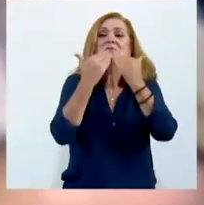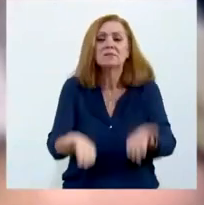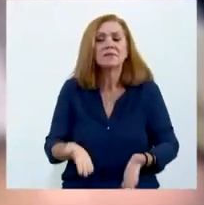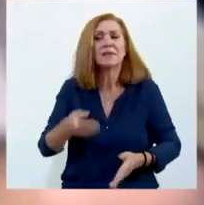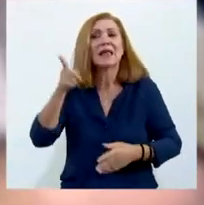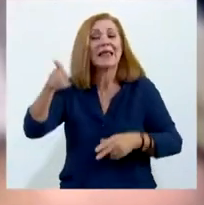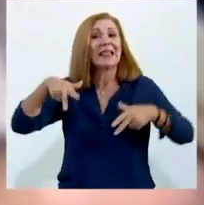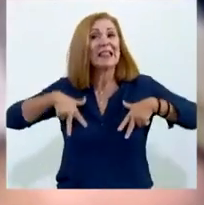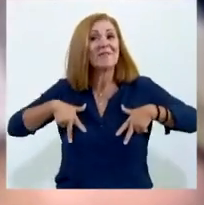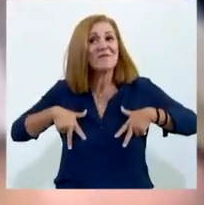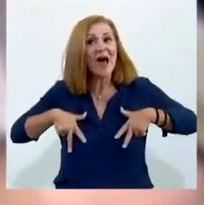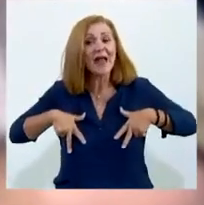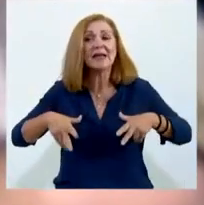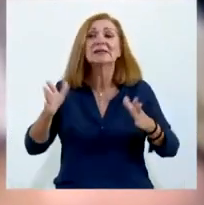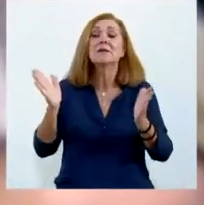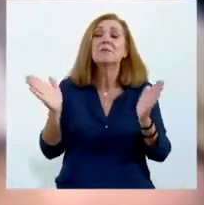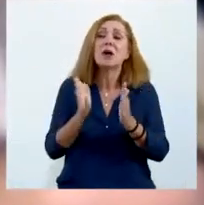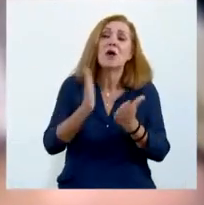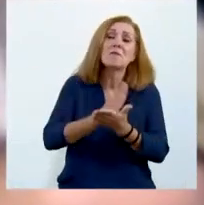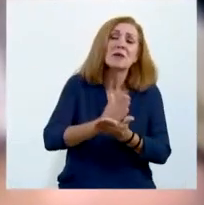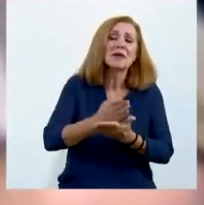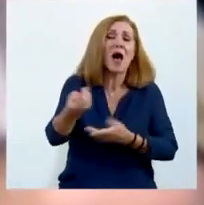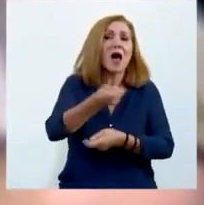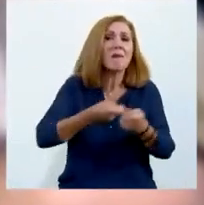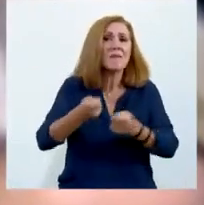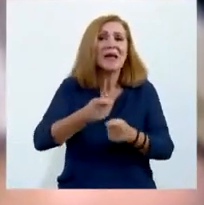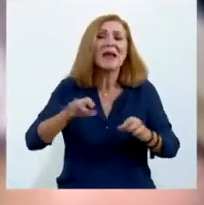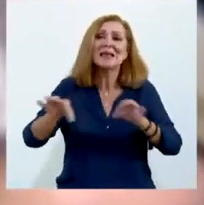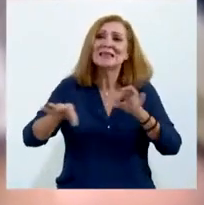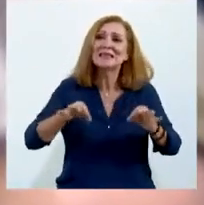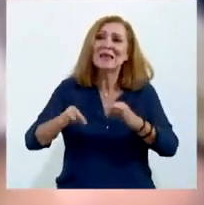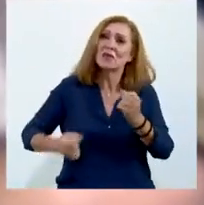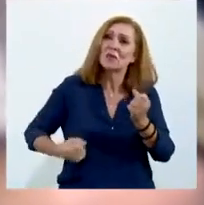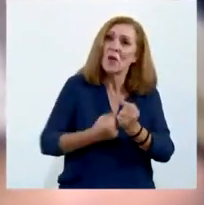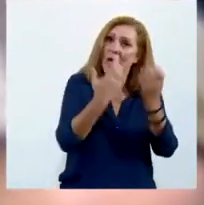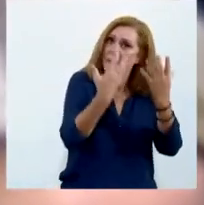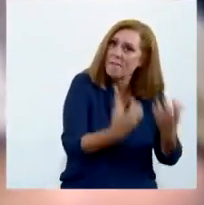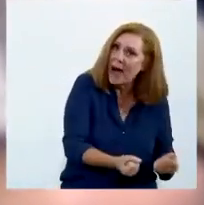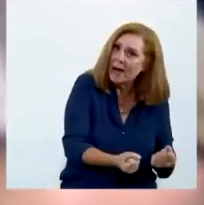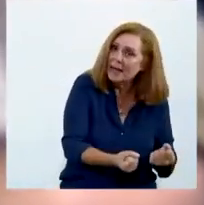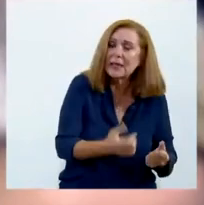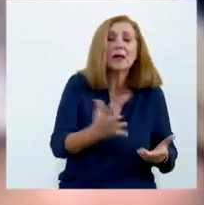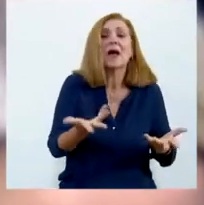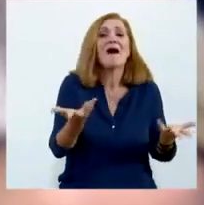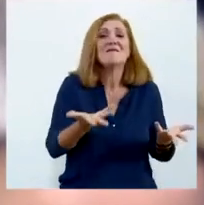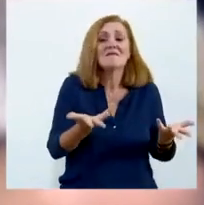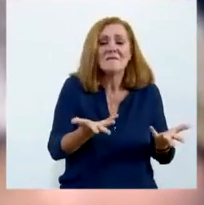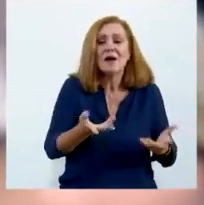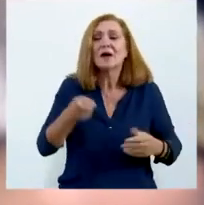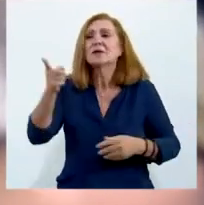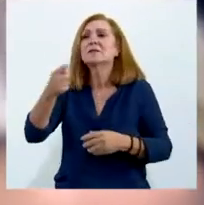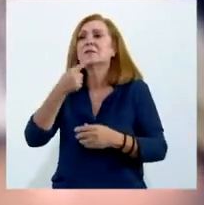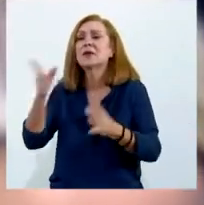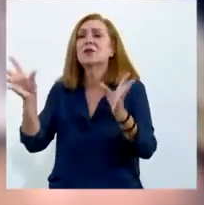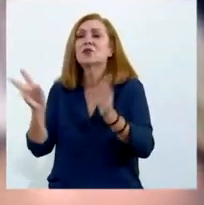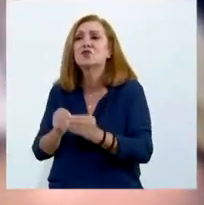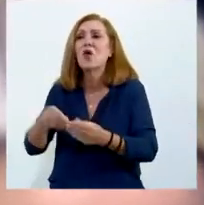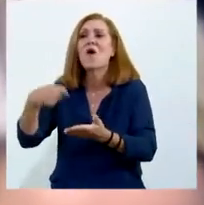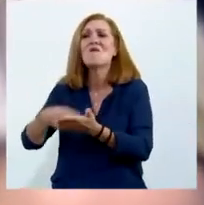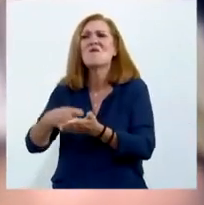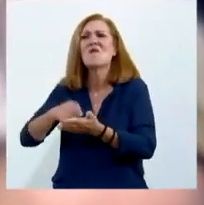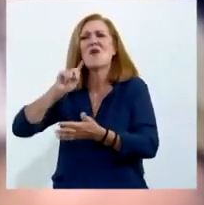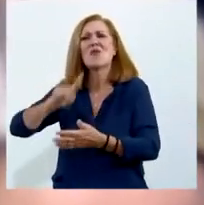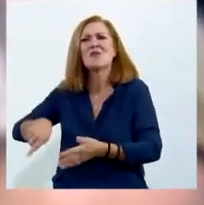για την στήριξη των μικρομεσαίων επιχειρήσεων και ποιο είναι? Και επίσης, με δεδομένο το φιλόδοξο στίγμα που δώσατε για την αντιμετώπιση της